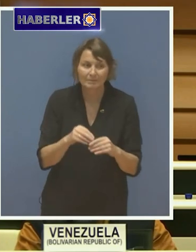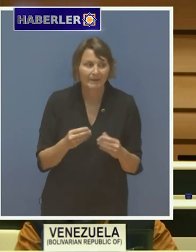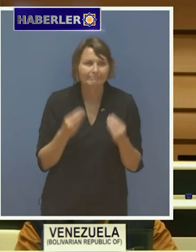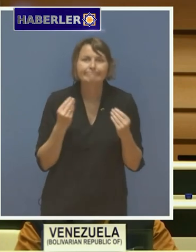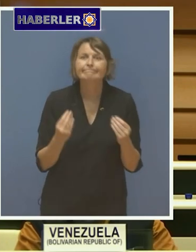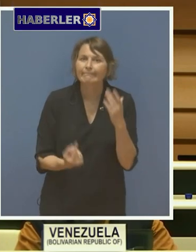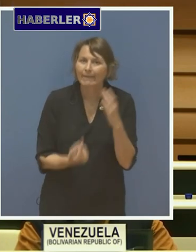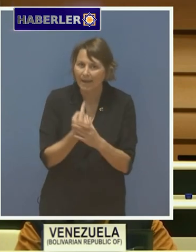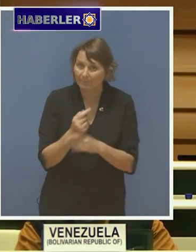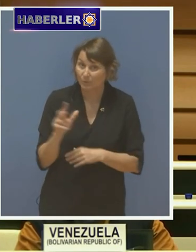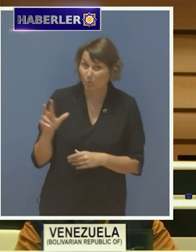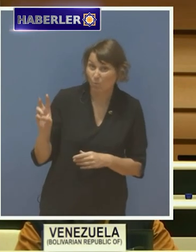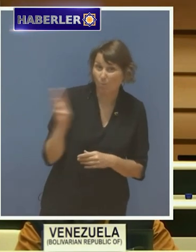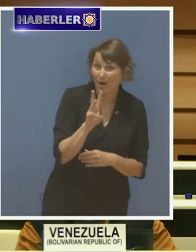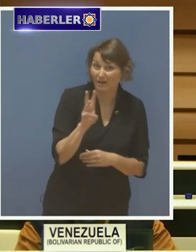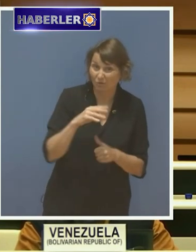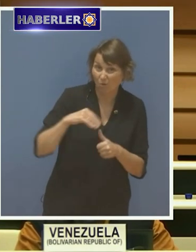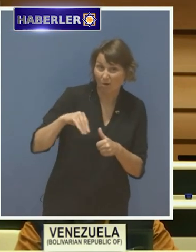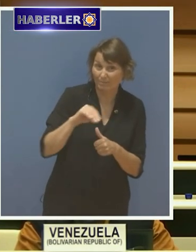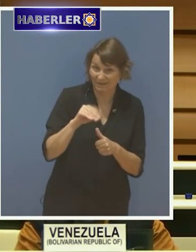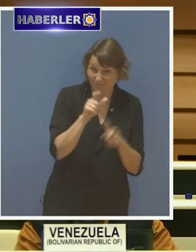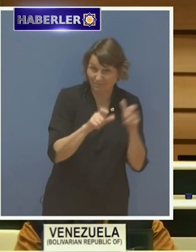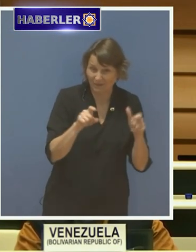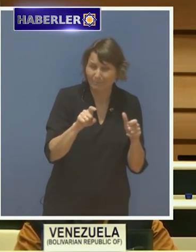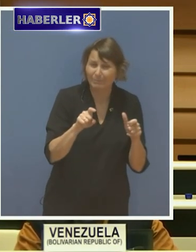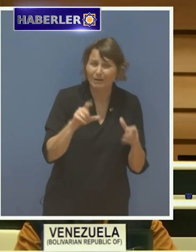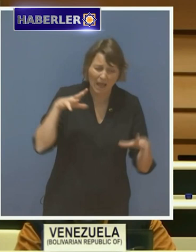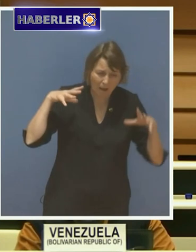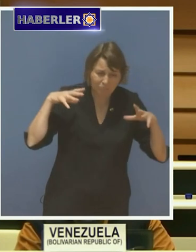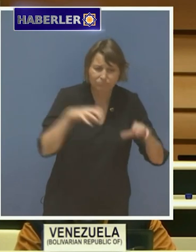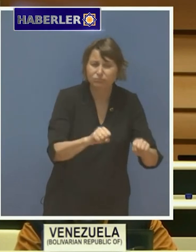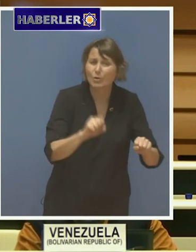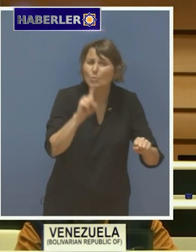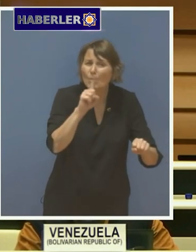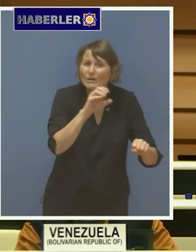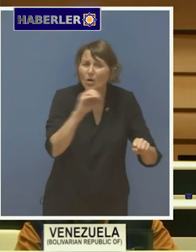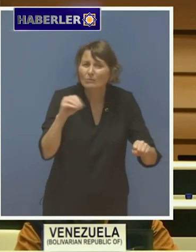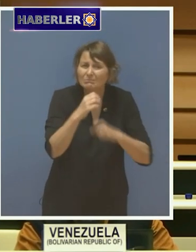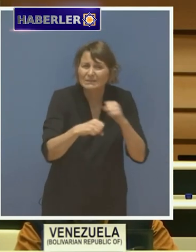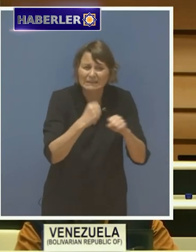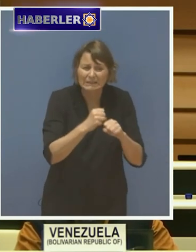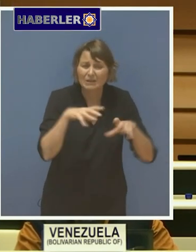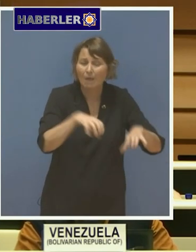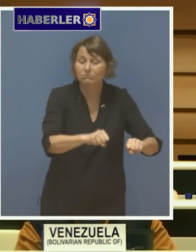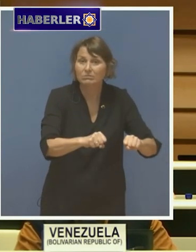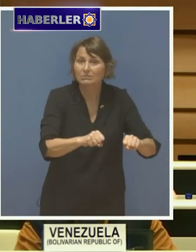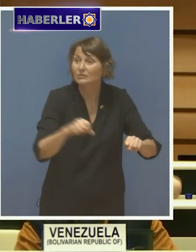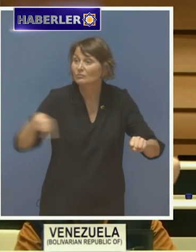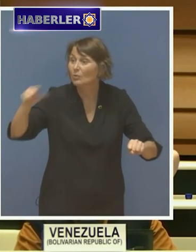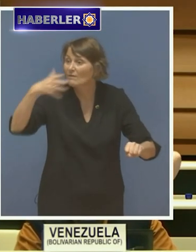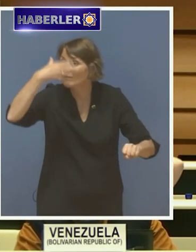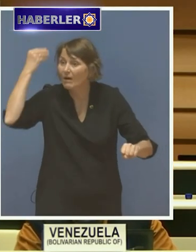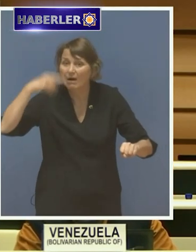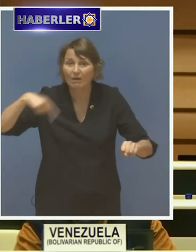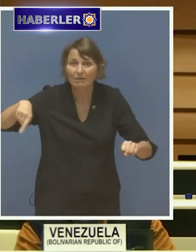lehçelerinden biriyle konuşan soykırım, Arminosit programını çerçevesinde imha savaşından sağ kurtulan 7 ayı aşkın